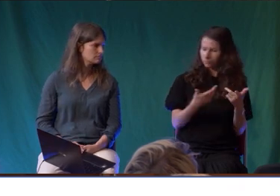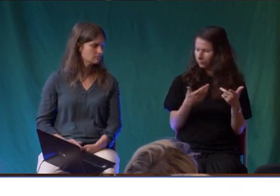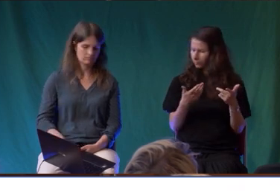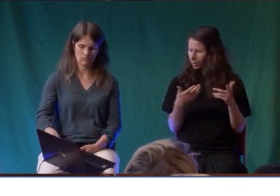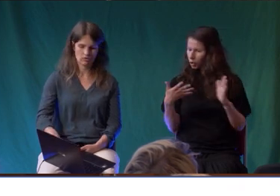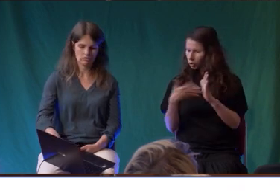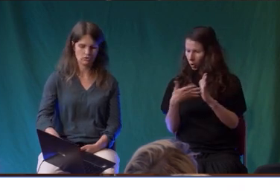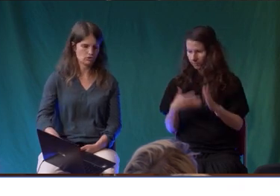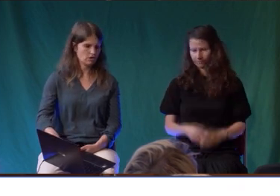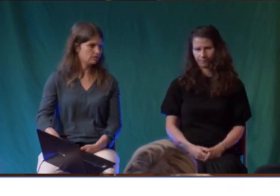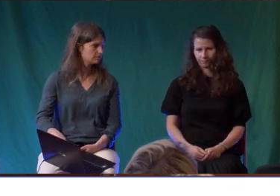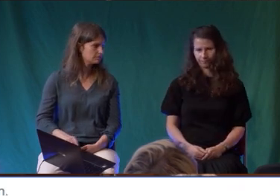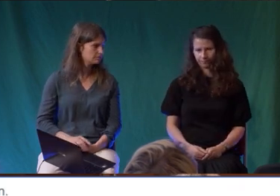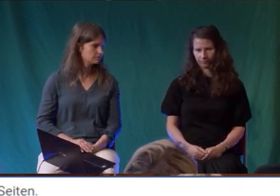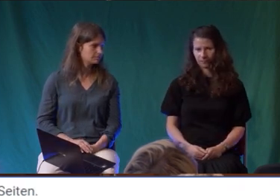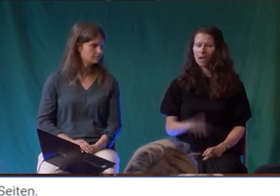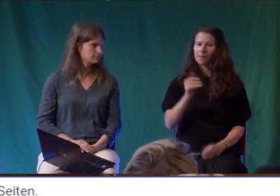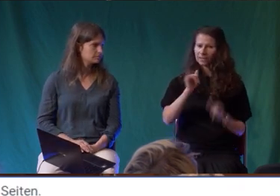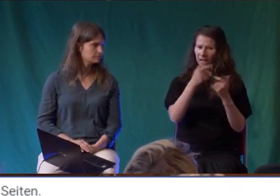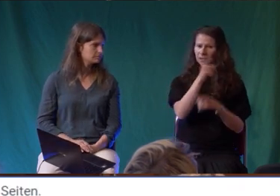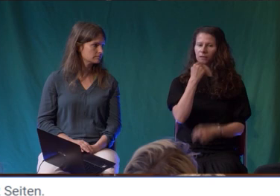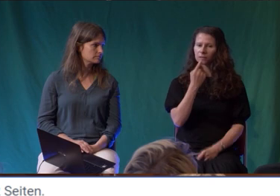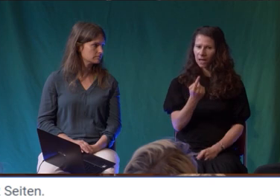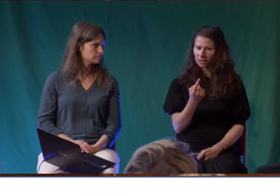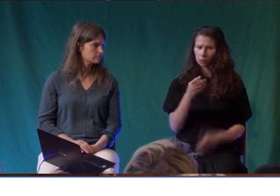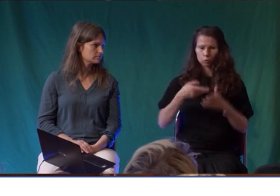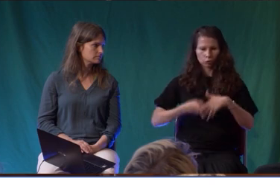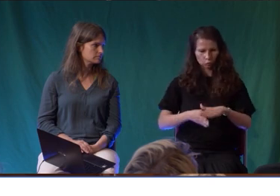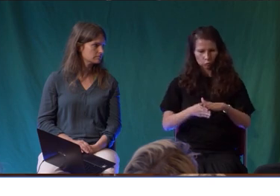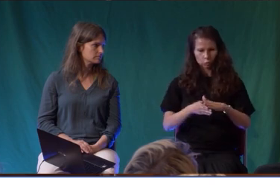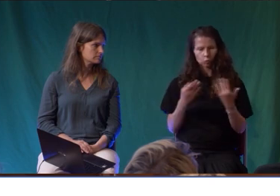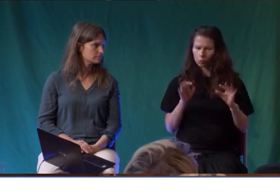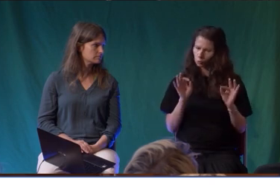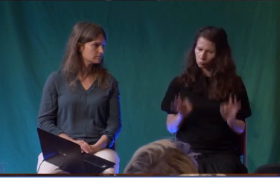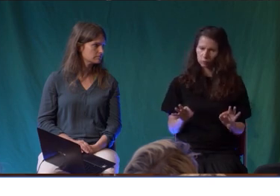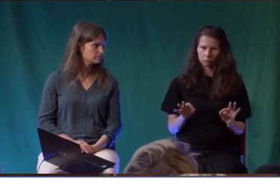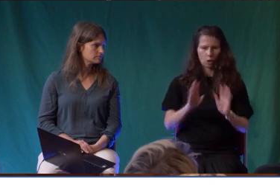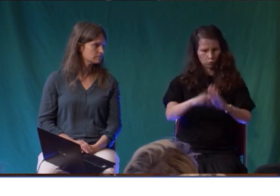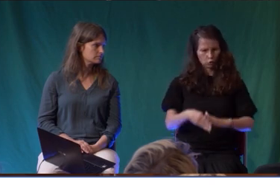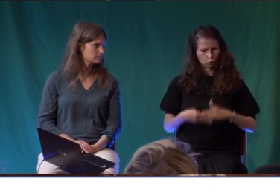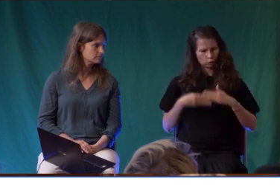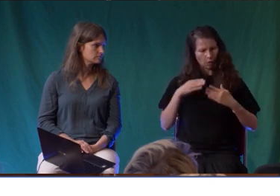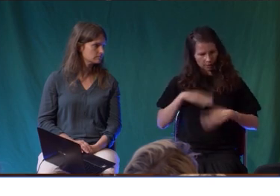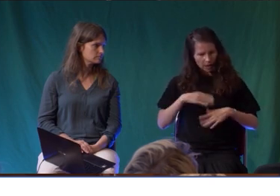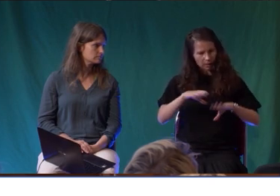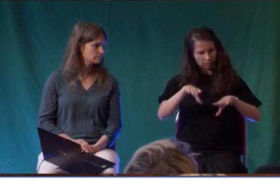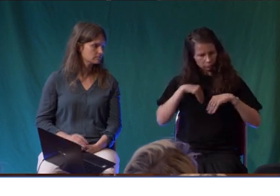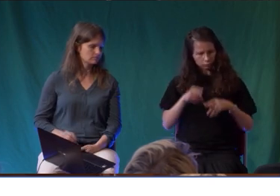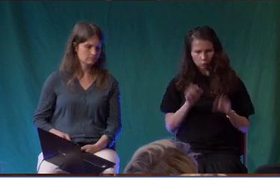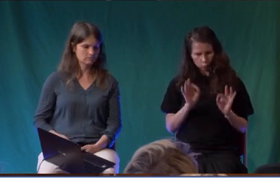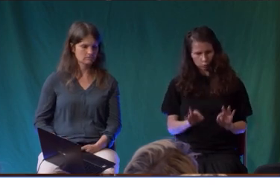angegeben dass sie ihre Unterstützung gut finden und dass sie die auch brauchen und dass sie diese Hilfe auch gerne in Anspruch nehmen